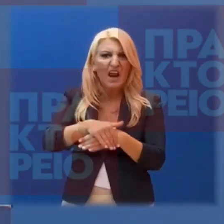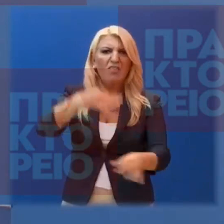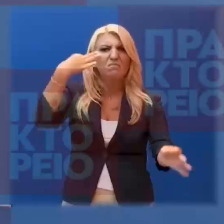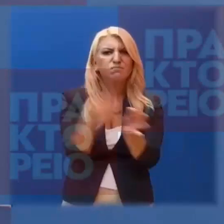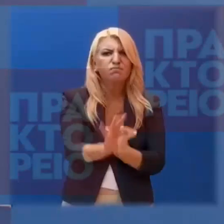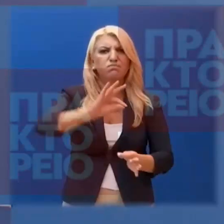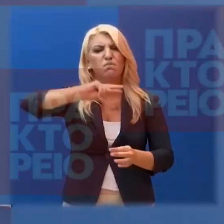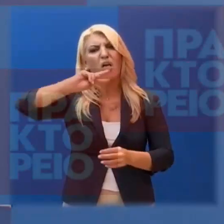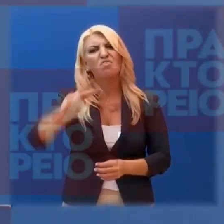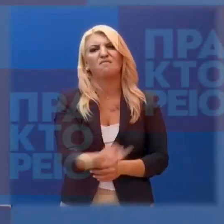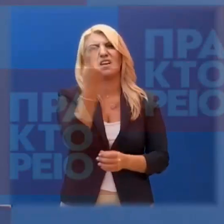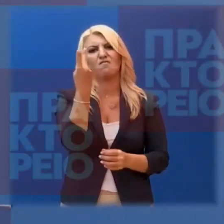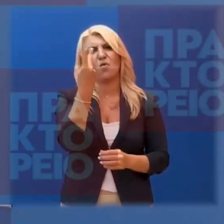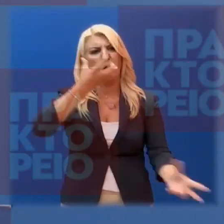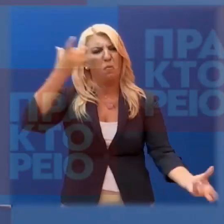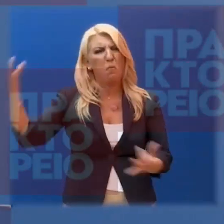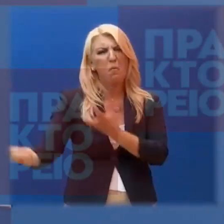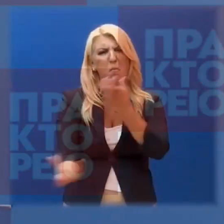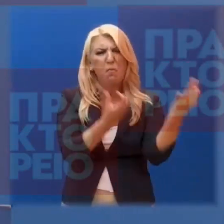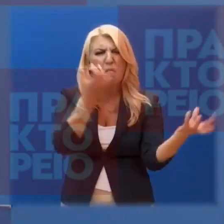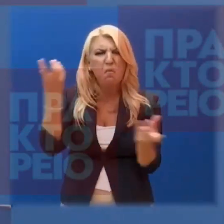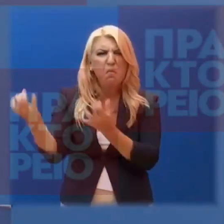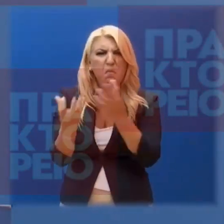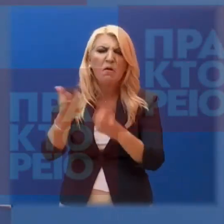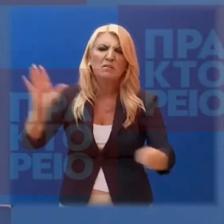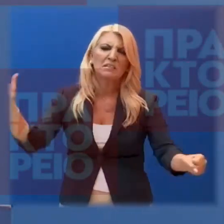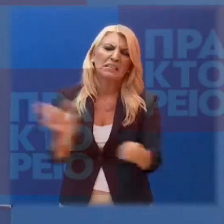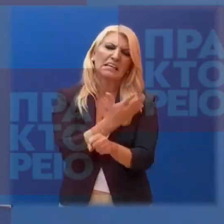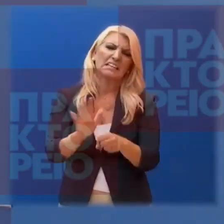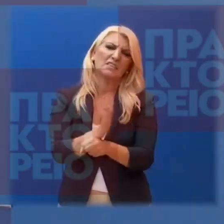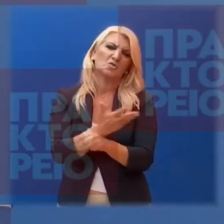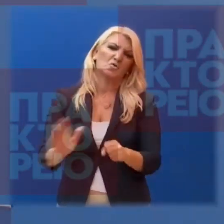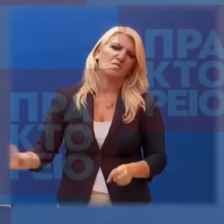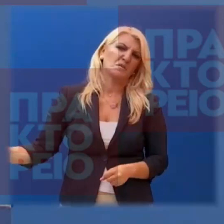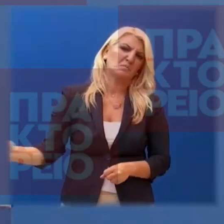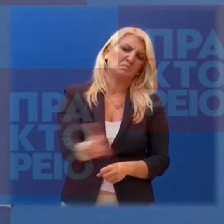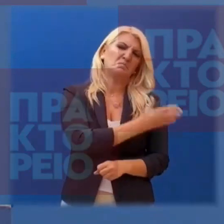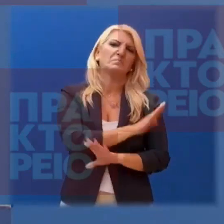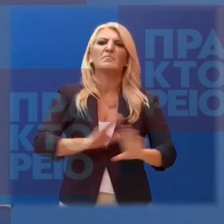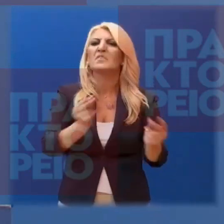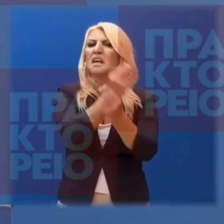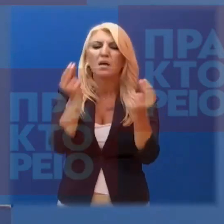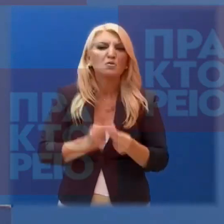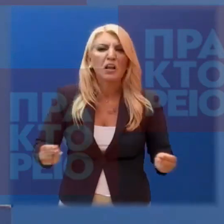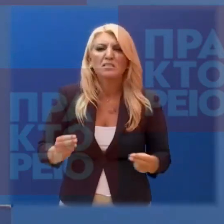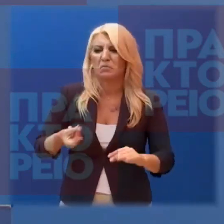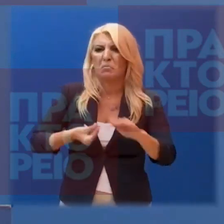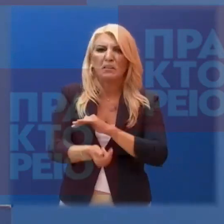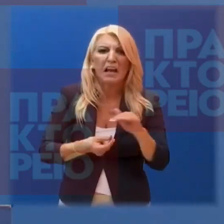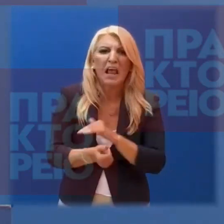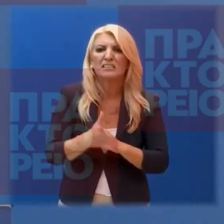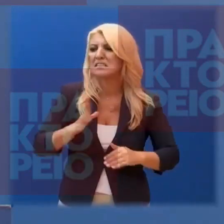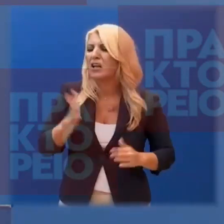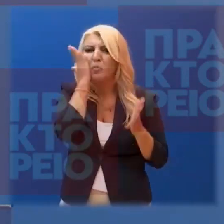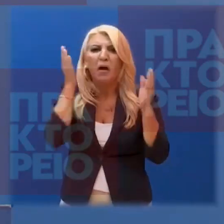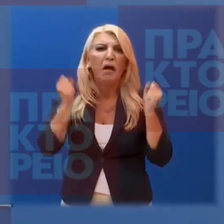δομής, για να ξανααφήσουν άστεγους χιλιάδες πρόσφυγες και μετανάστες με πρώτες τις οικογένειες με παιδιά. Και το έκαναν